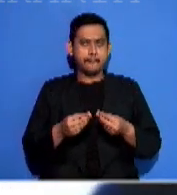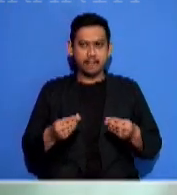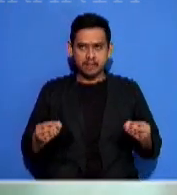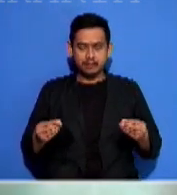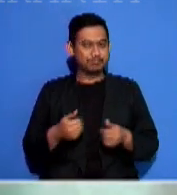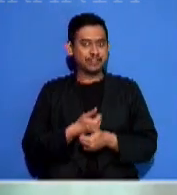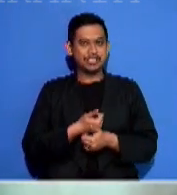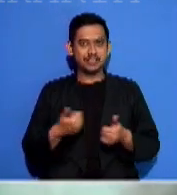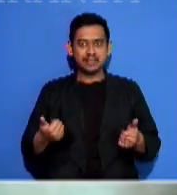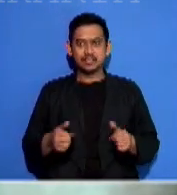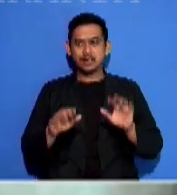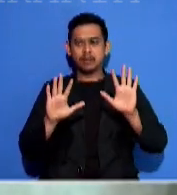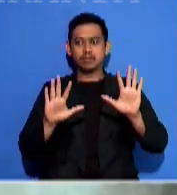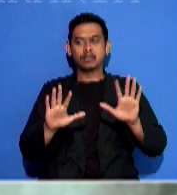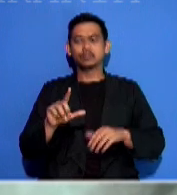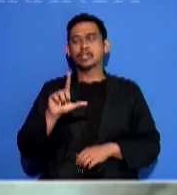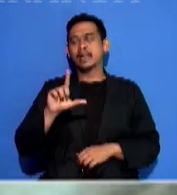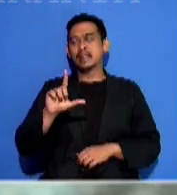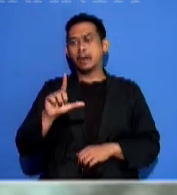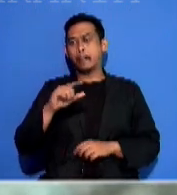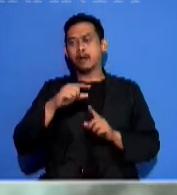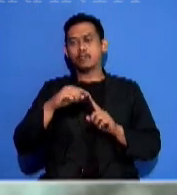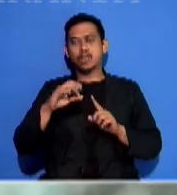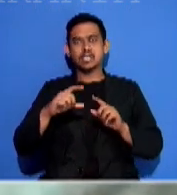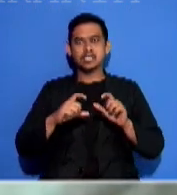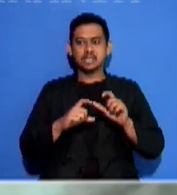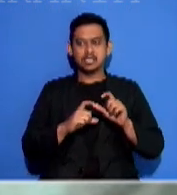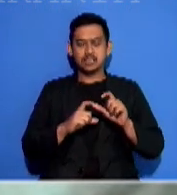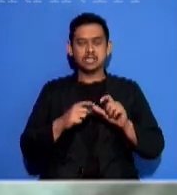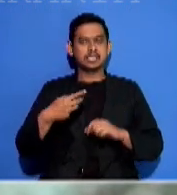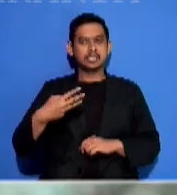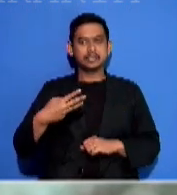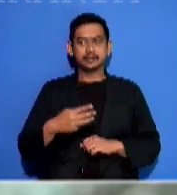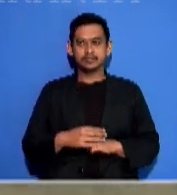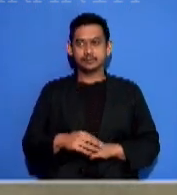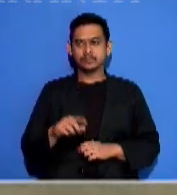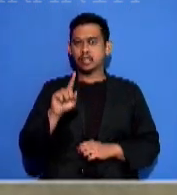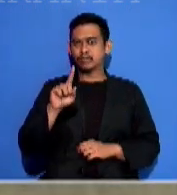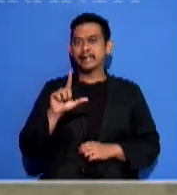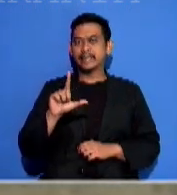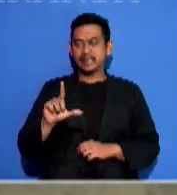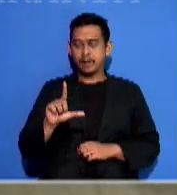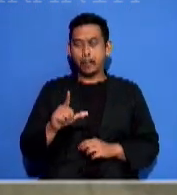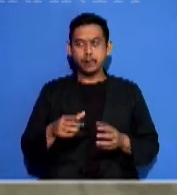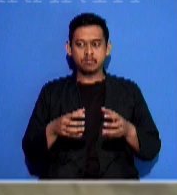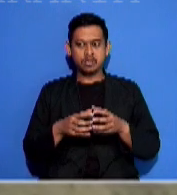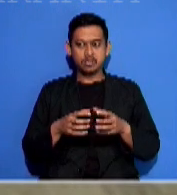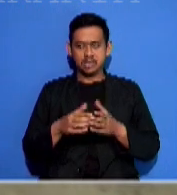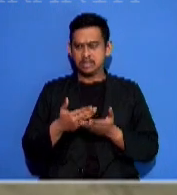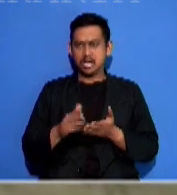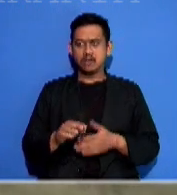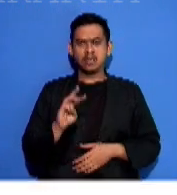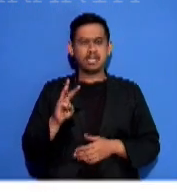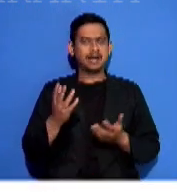liter, molase 1,5 liter, sawetawis woh-wohanipun 3 kg. Sedaya bahan ingkang sampun cumawis kala